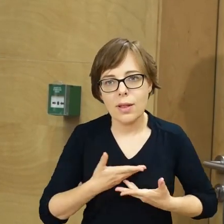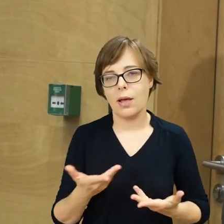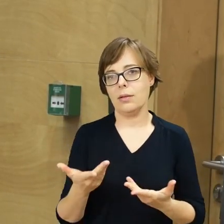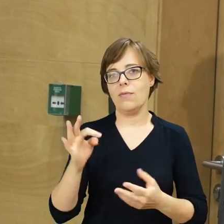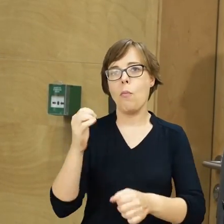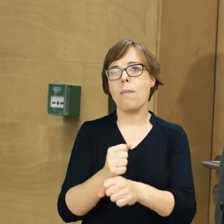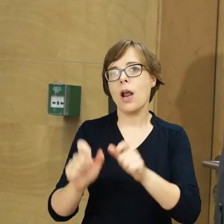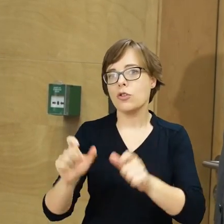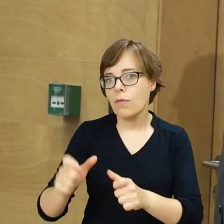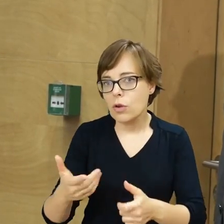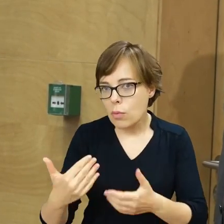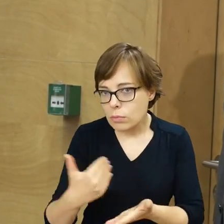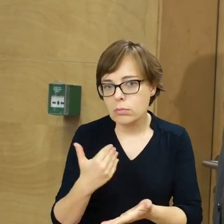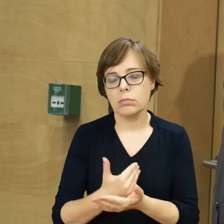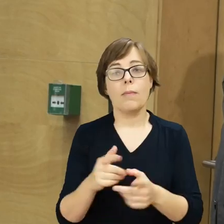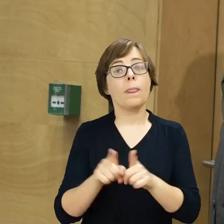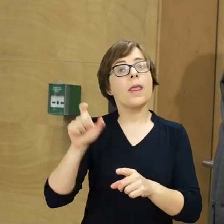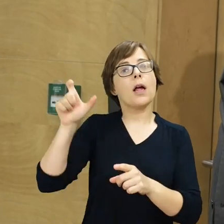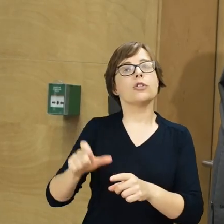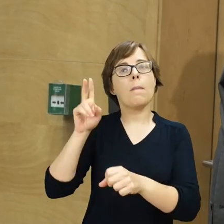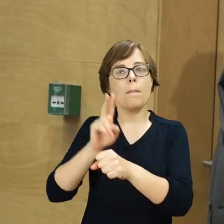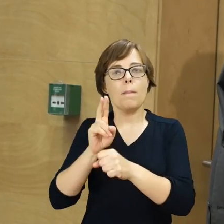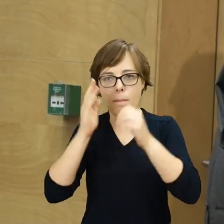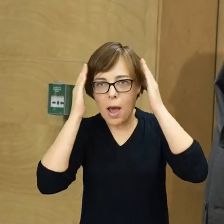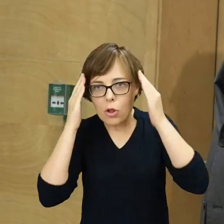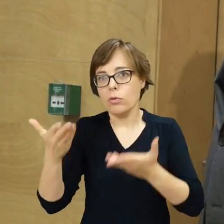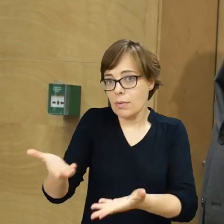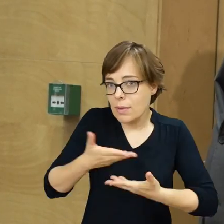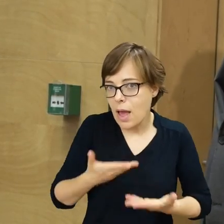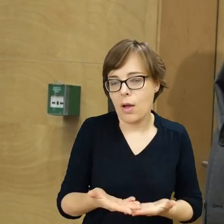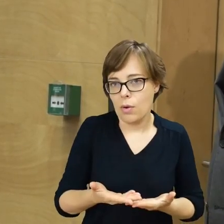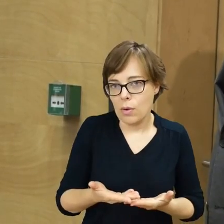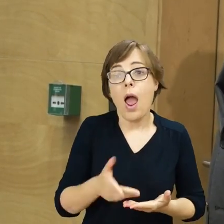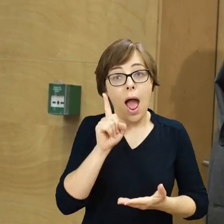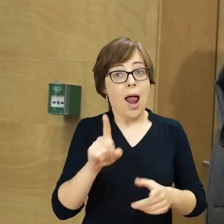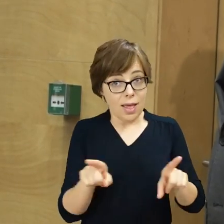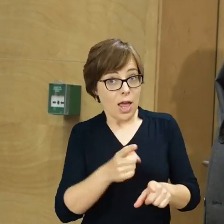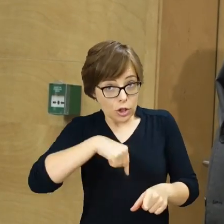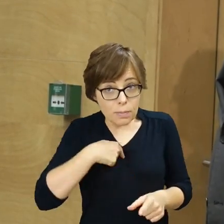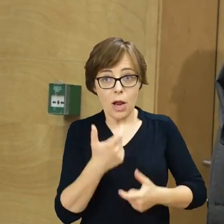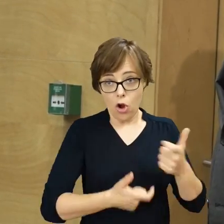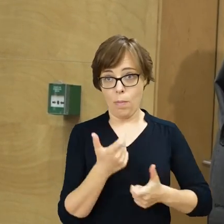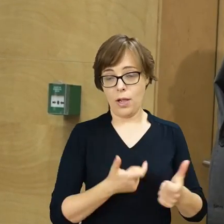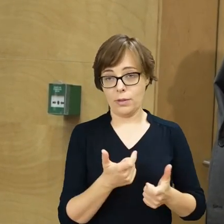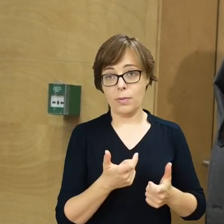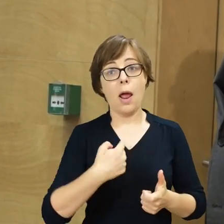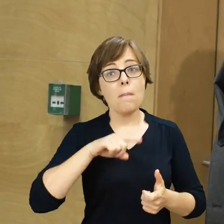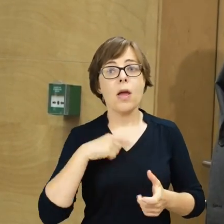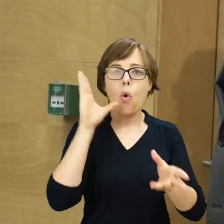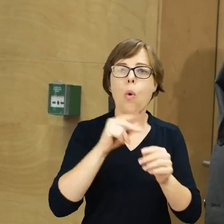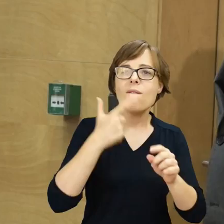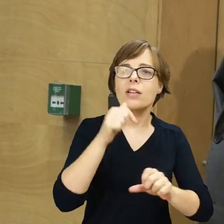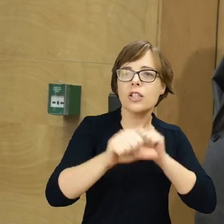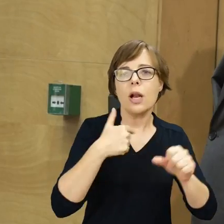nam opiekuna merytorycznego. To jest dla nas bardzo ważne, ale my też odrobiliśmy swoją lekcję. My przez 20 lat się edukowaliśmy, kształciliśmy,